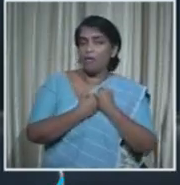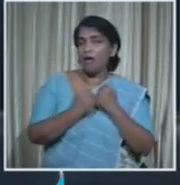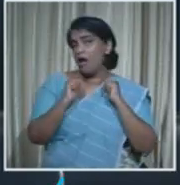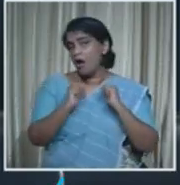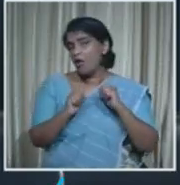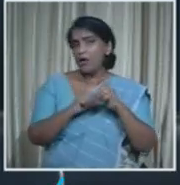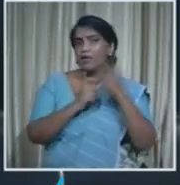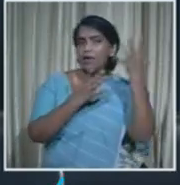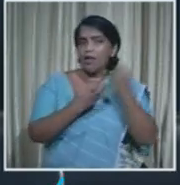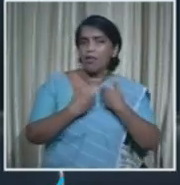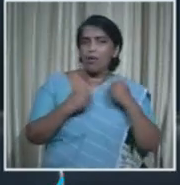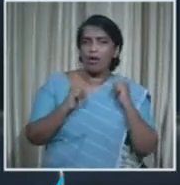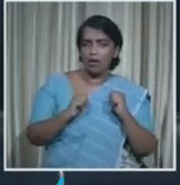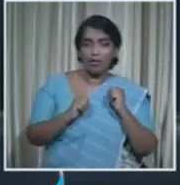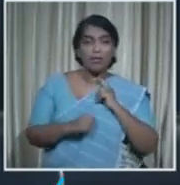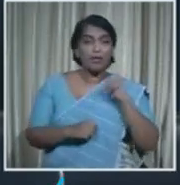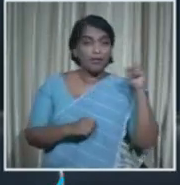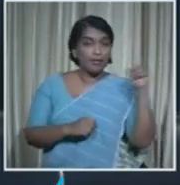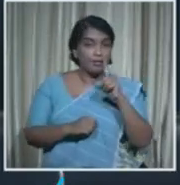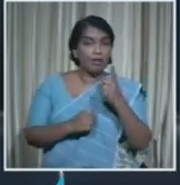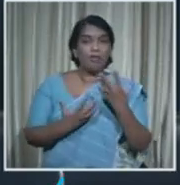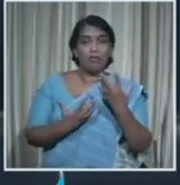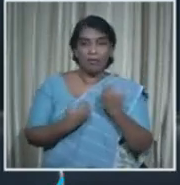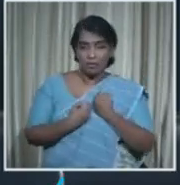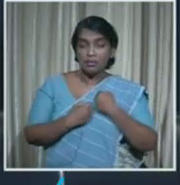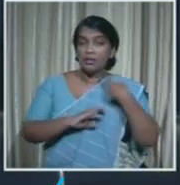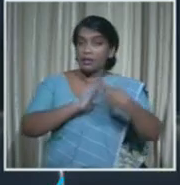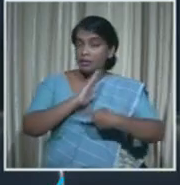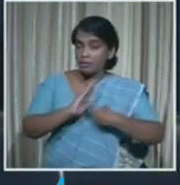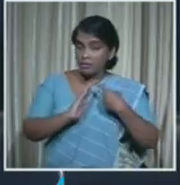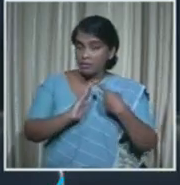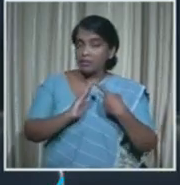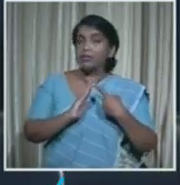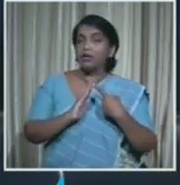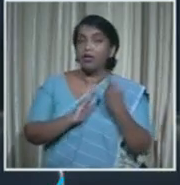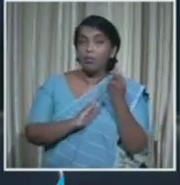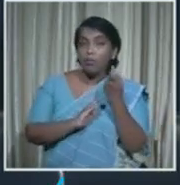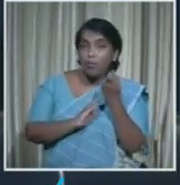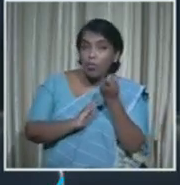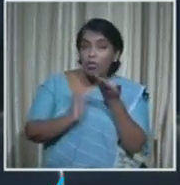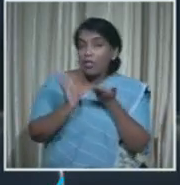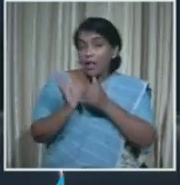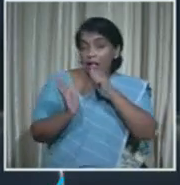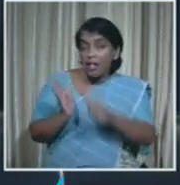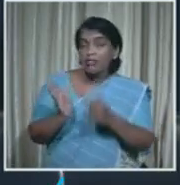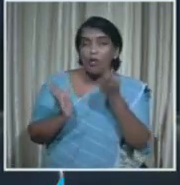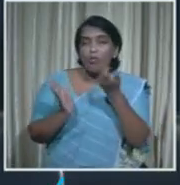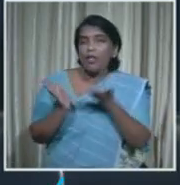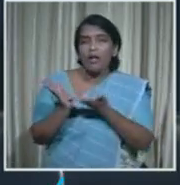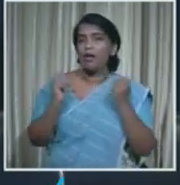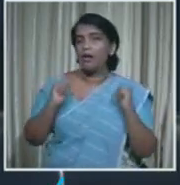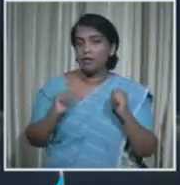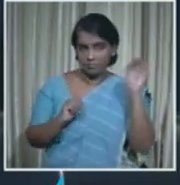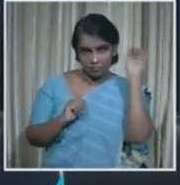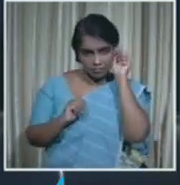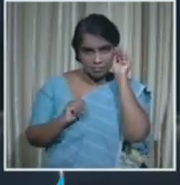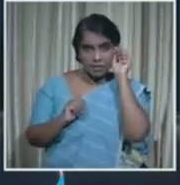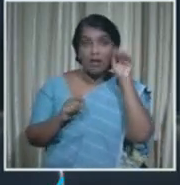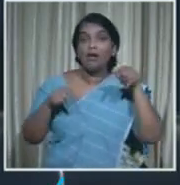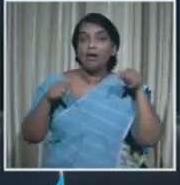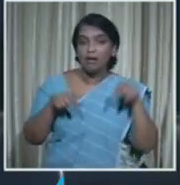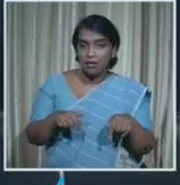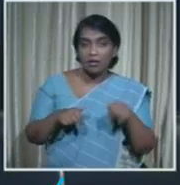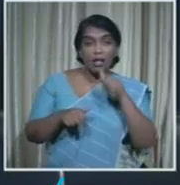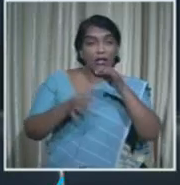අරගන්නේ පළමුවෙන්ම අපිට වමනා මේ රටේ මුදල් තත්ත්වය මොකද්ද කියලා ඒ නිසා අද වෙනකන්